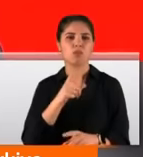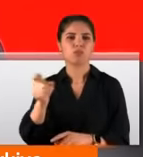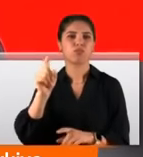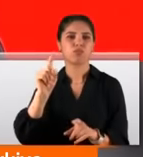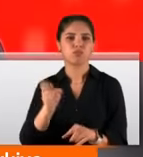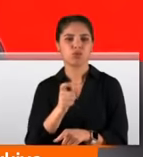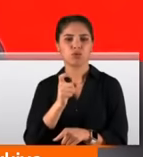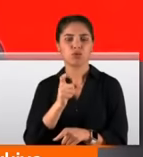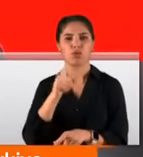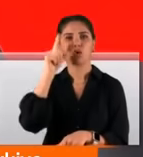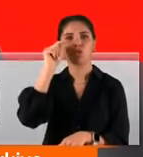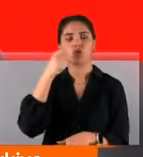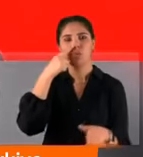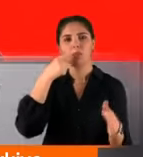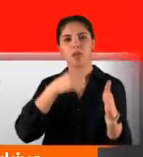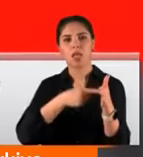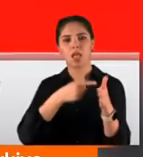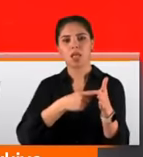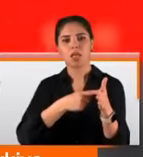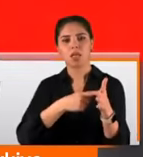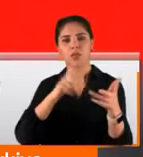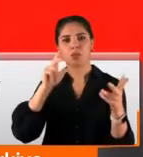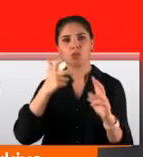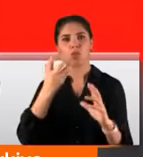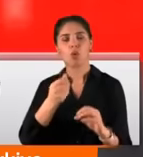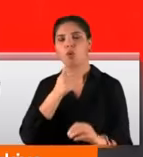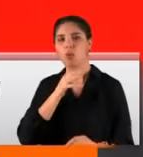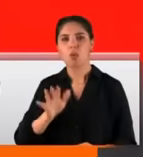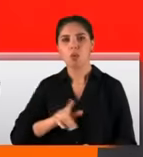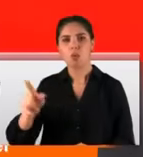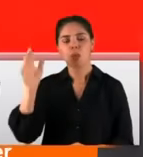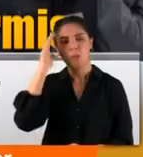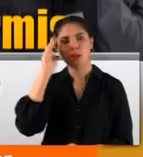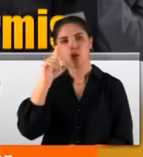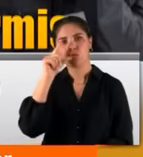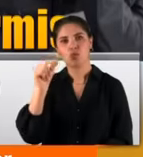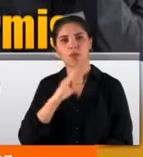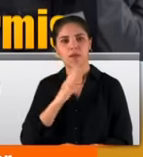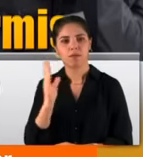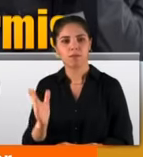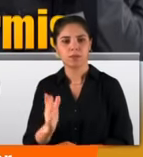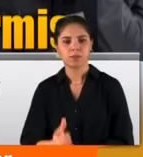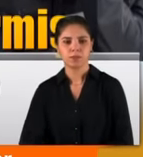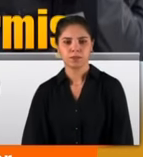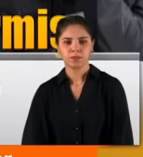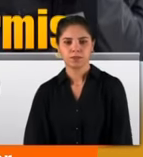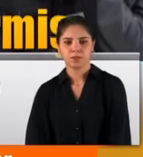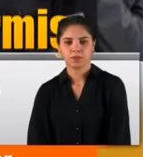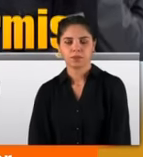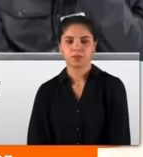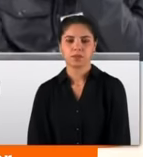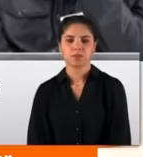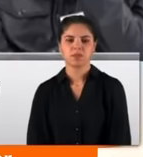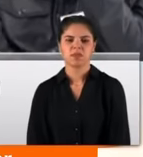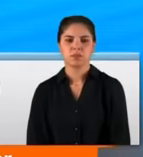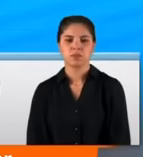Şüphe oklarının hedefi sürekli değişti. Hatta husumet yaşadığı oğlu baş şüpheli haline geldi. Giriş kattan merdiven dayamış babasının evine